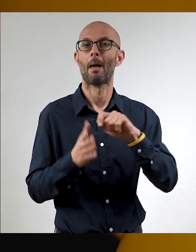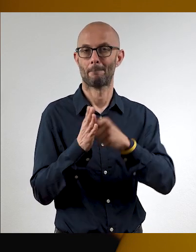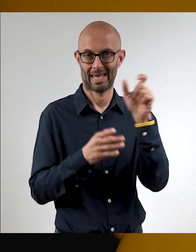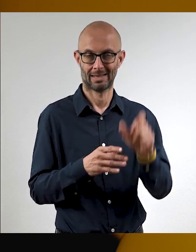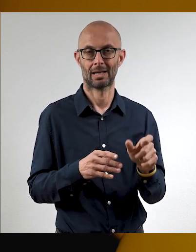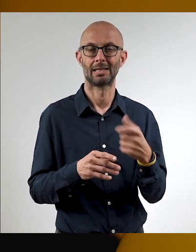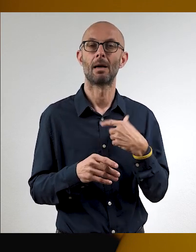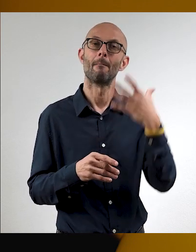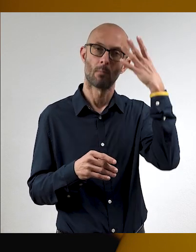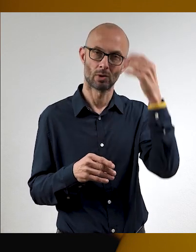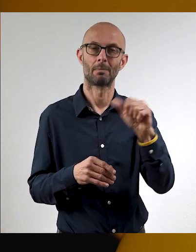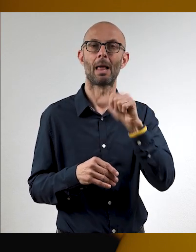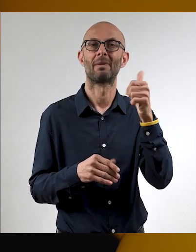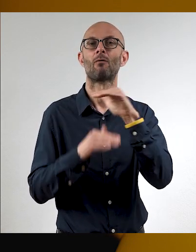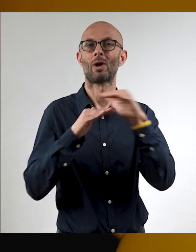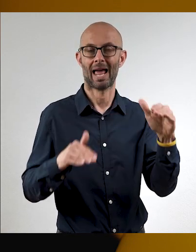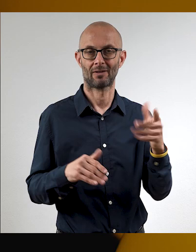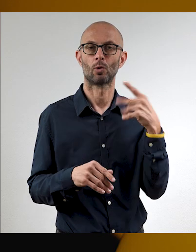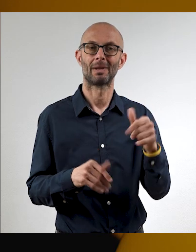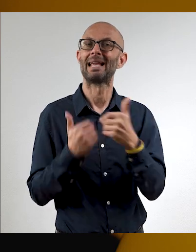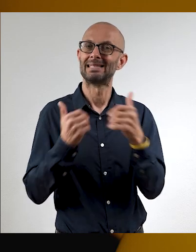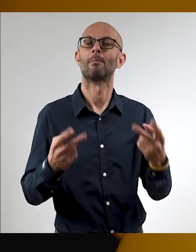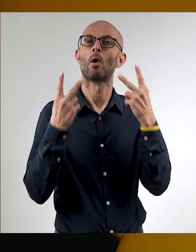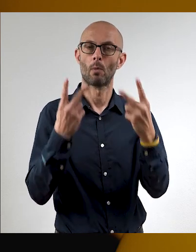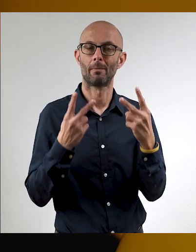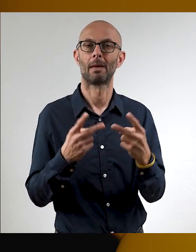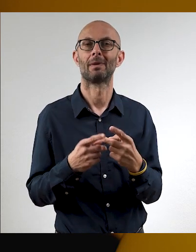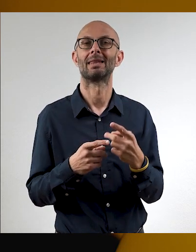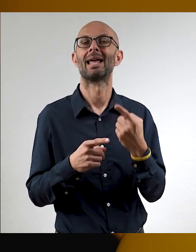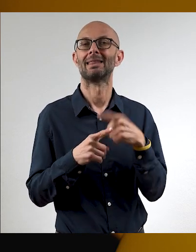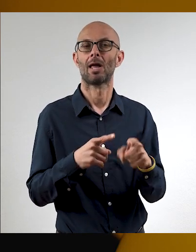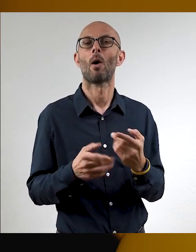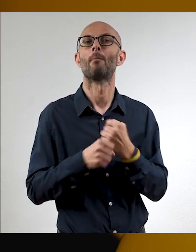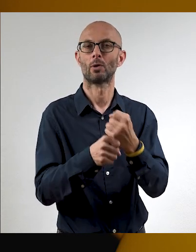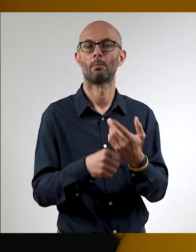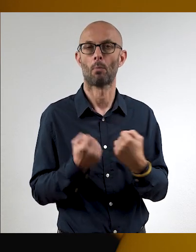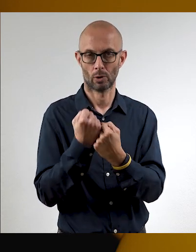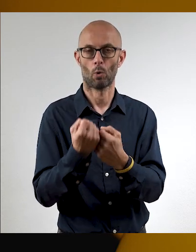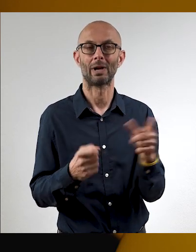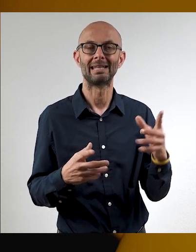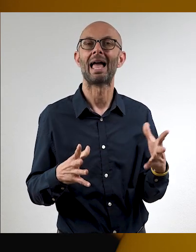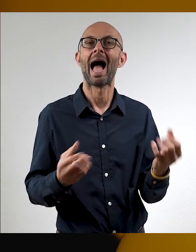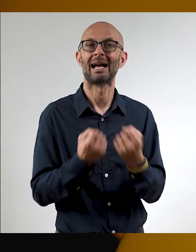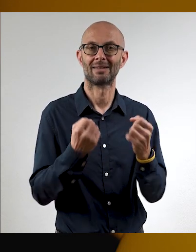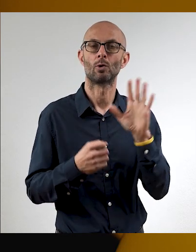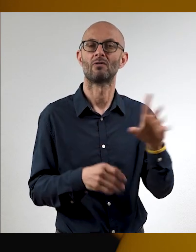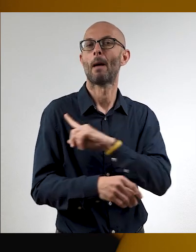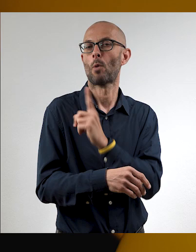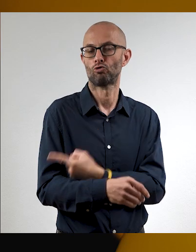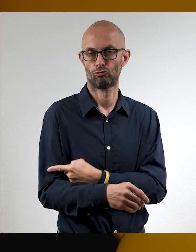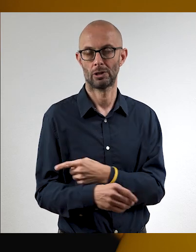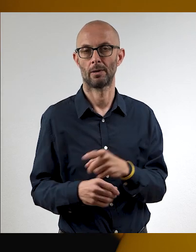sem pozabila na prvo raven. To je bila izjemno pomemben vir podpore za njega. Se pravi, je aktiviral svoje moči.